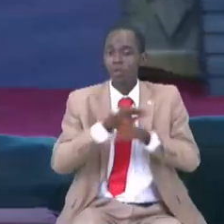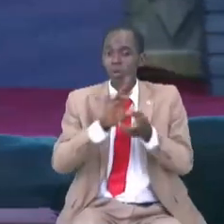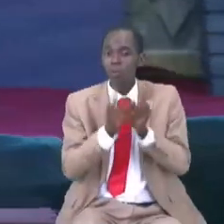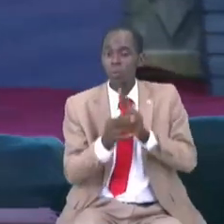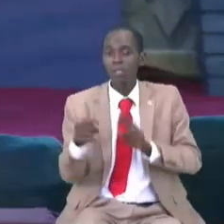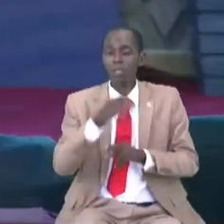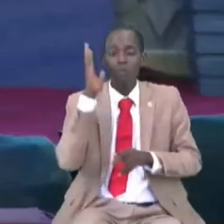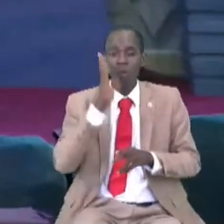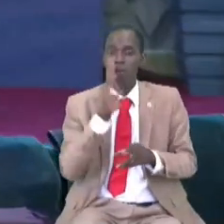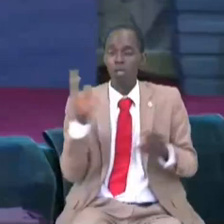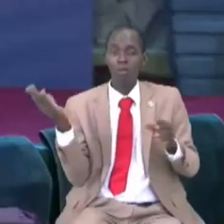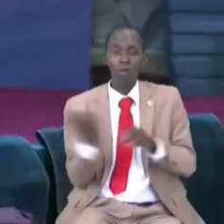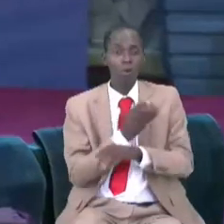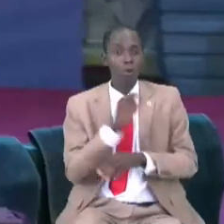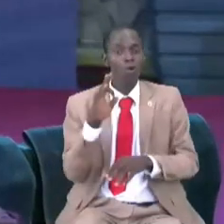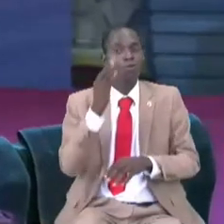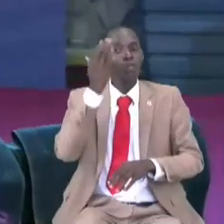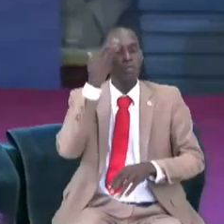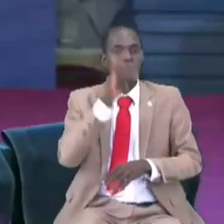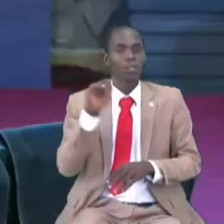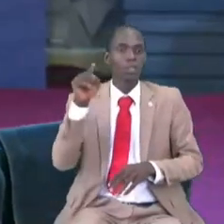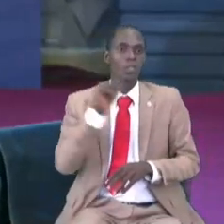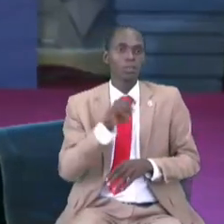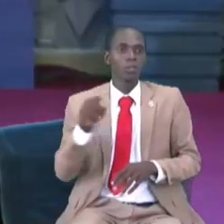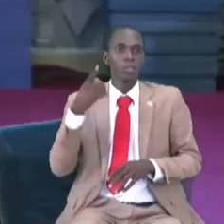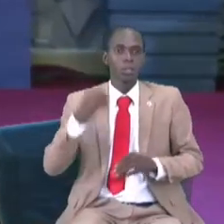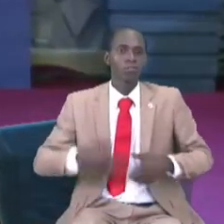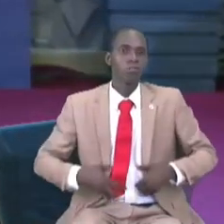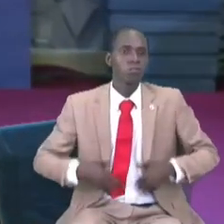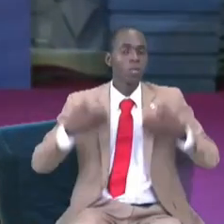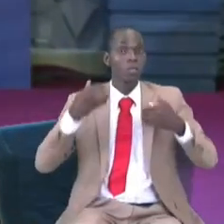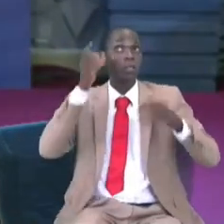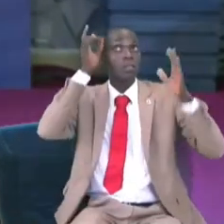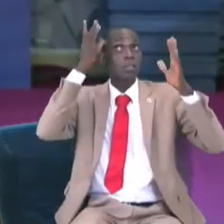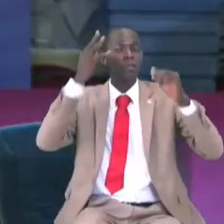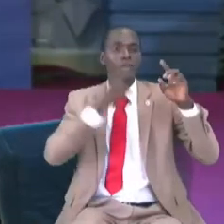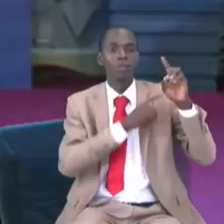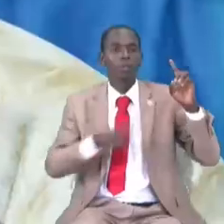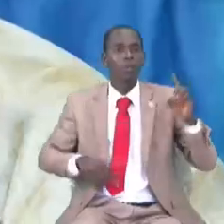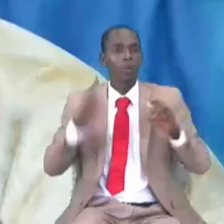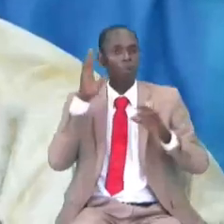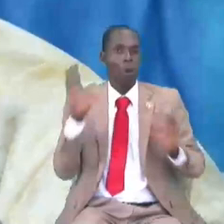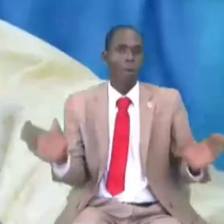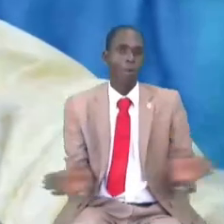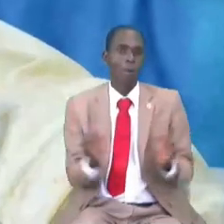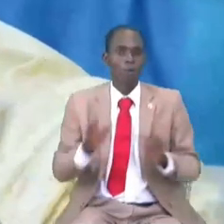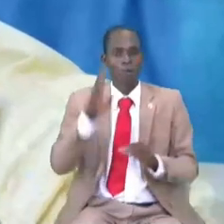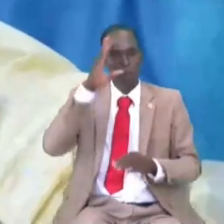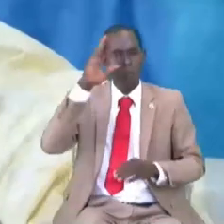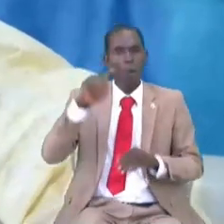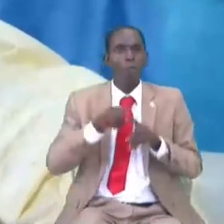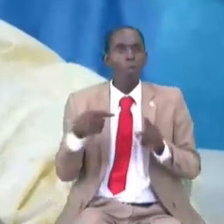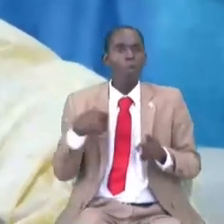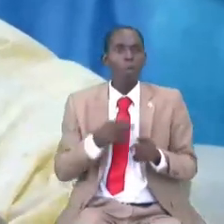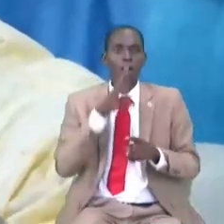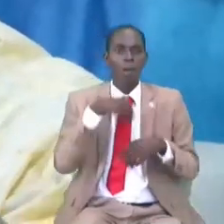du Seigneur. Nous cherchons à convaincre les hommes. Dieu nous connaît et j'espère que vous, que dans vos